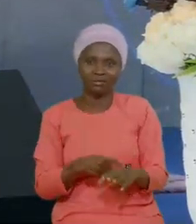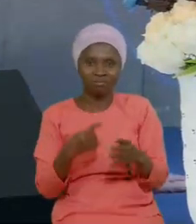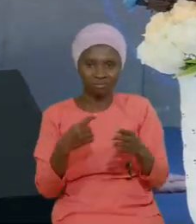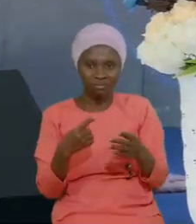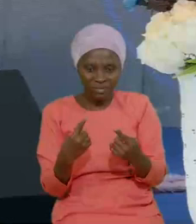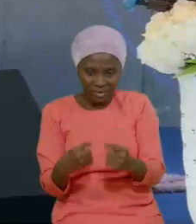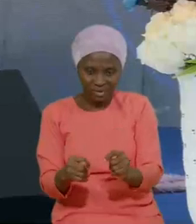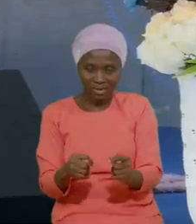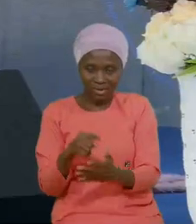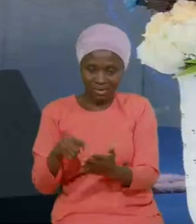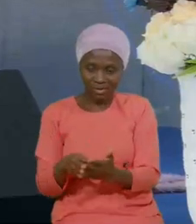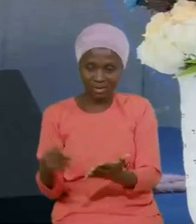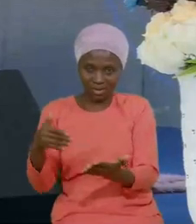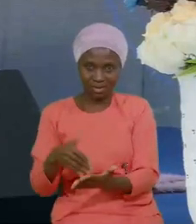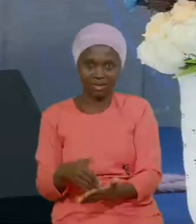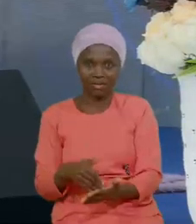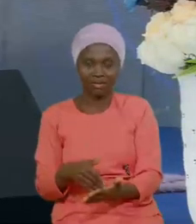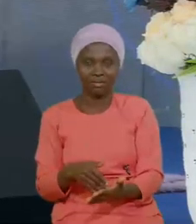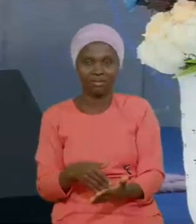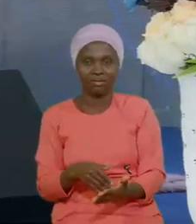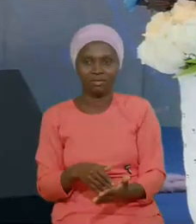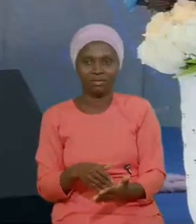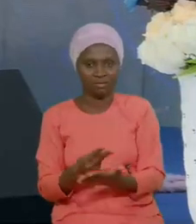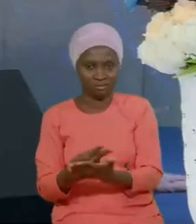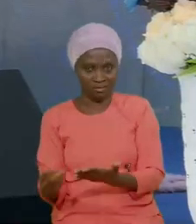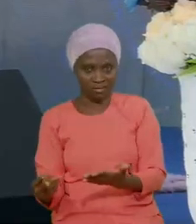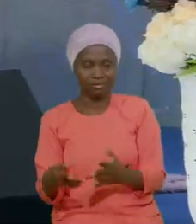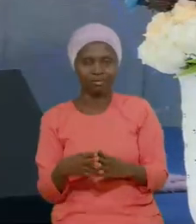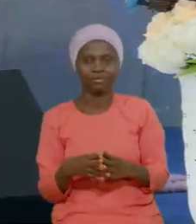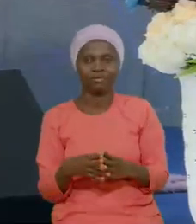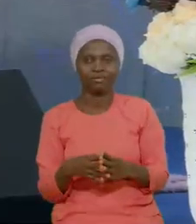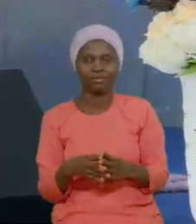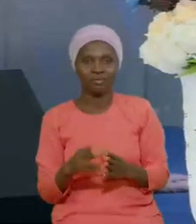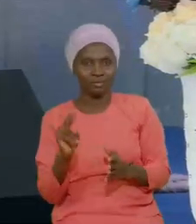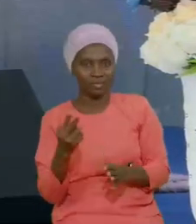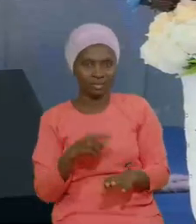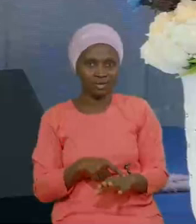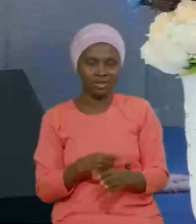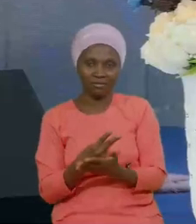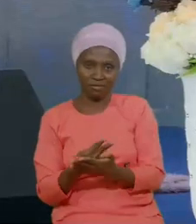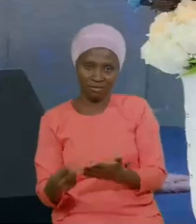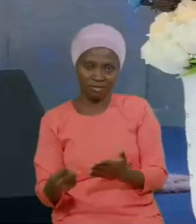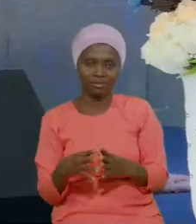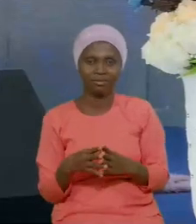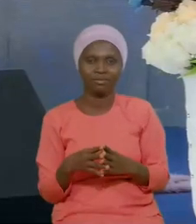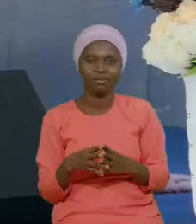sans aucun apprentissage, il essaie encore ceci. Il échoue.